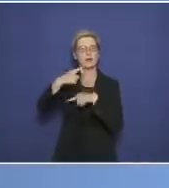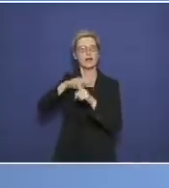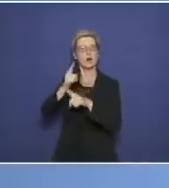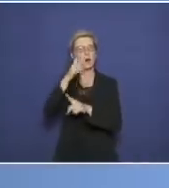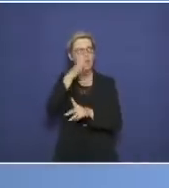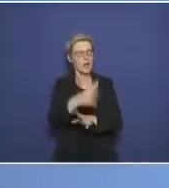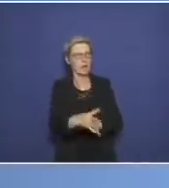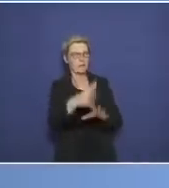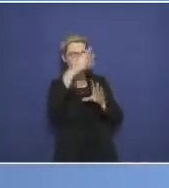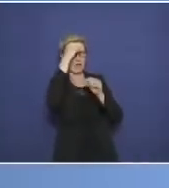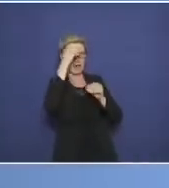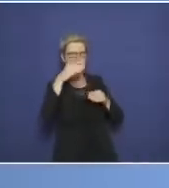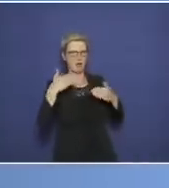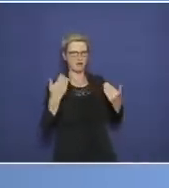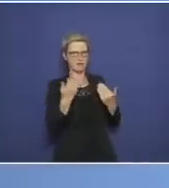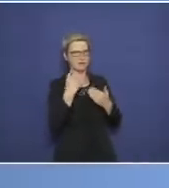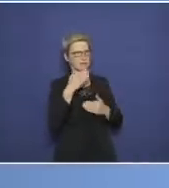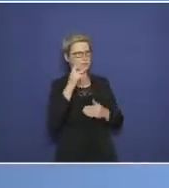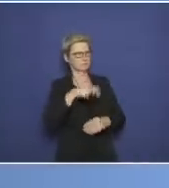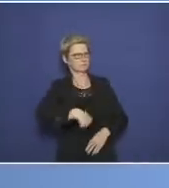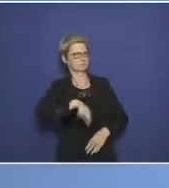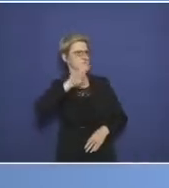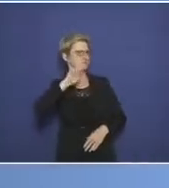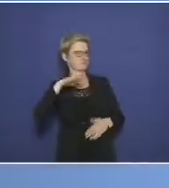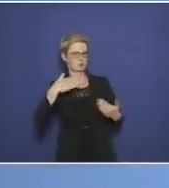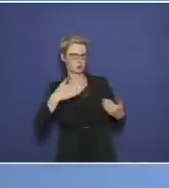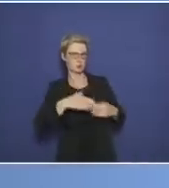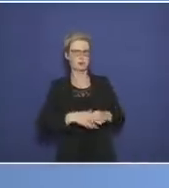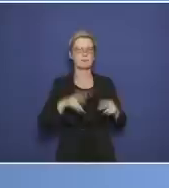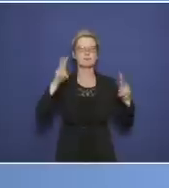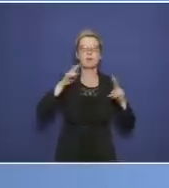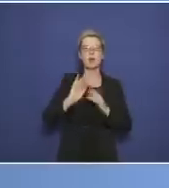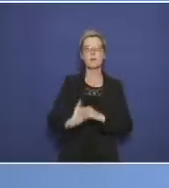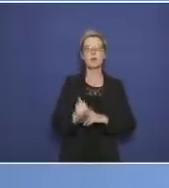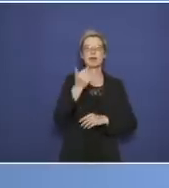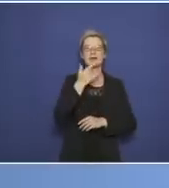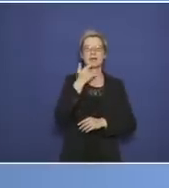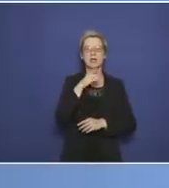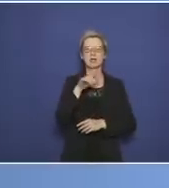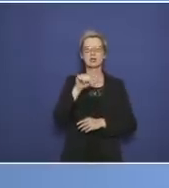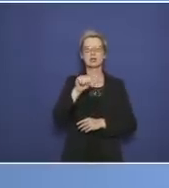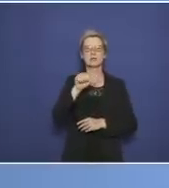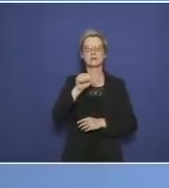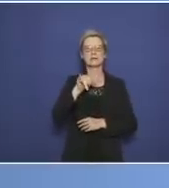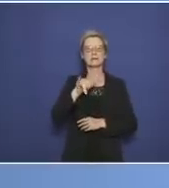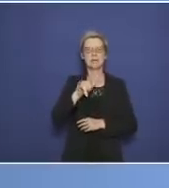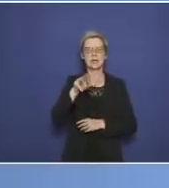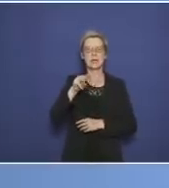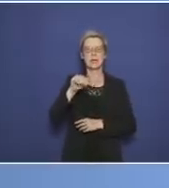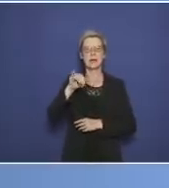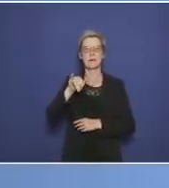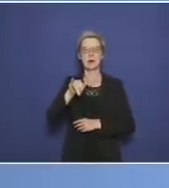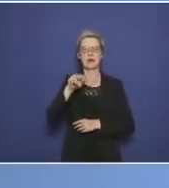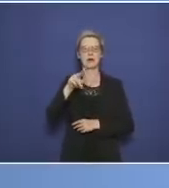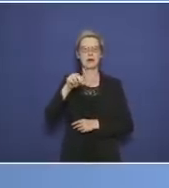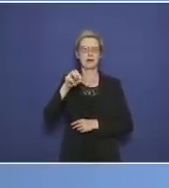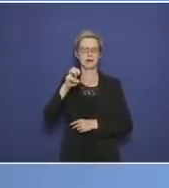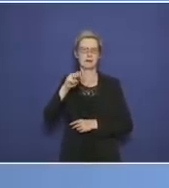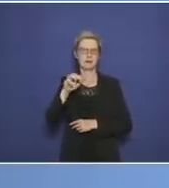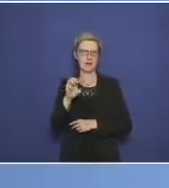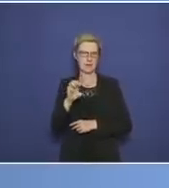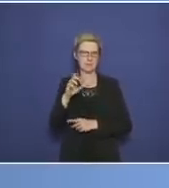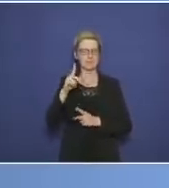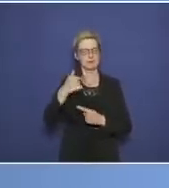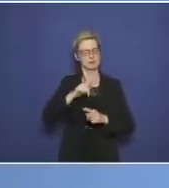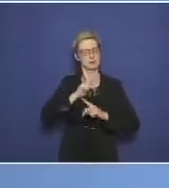wird. Es geht ja hier um das Projekt Say My Name. In diesem Projekt geht es um Fragen der Zugehörigkeit und